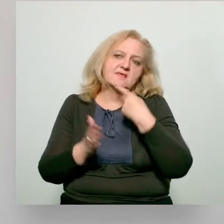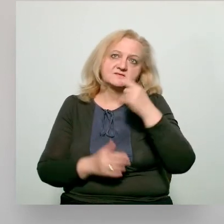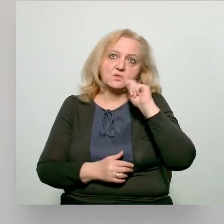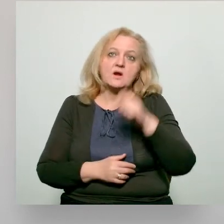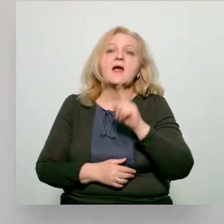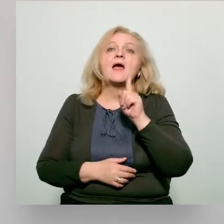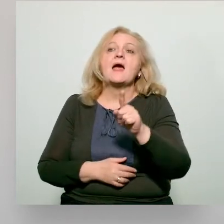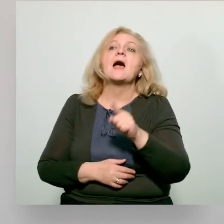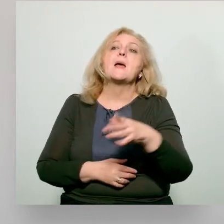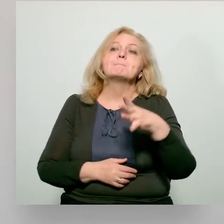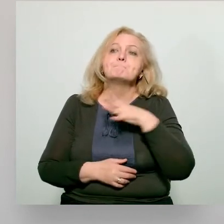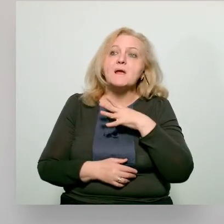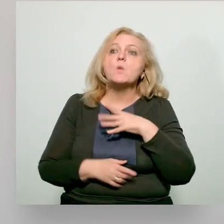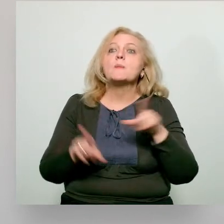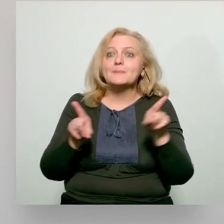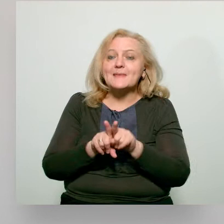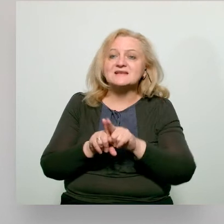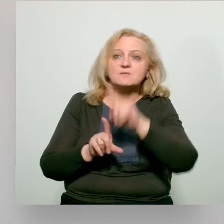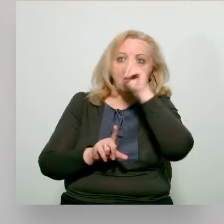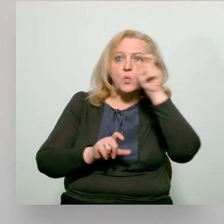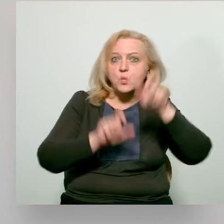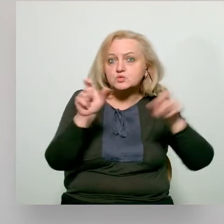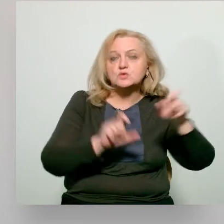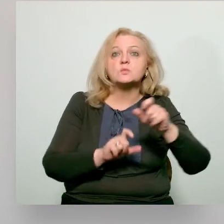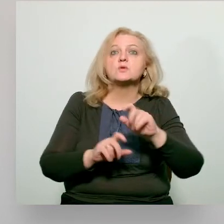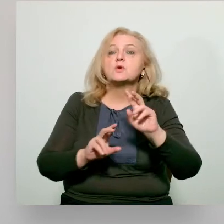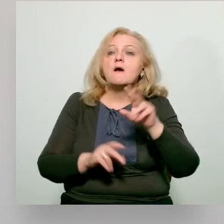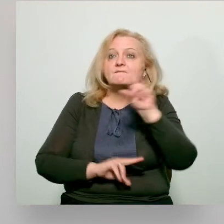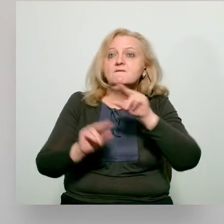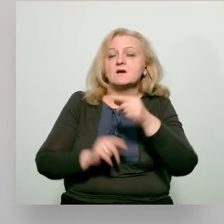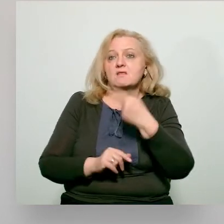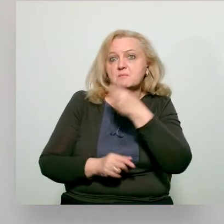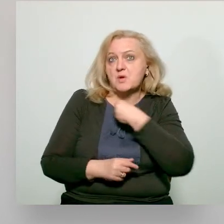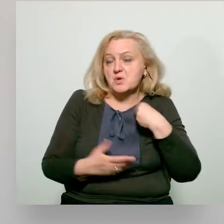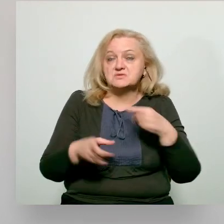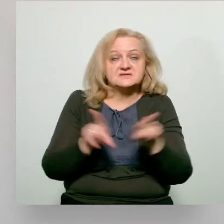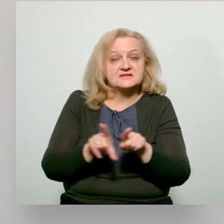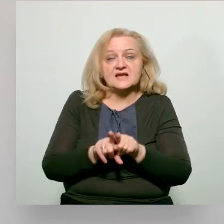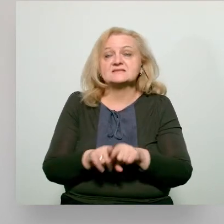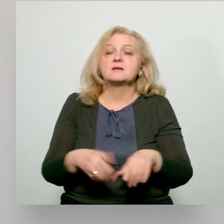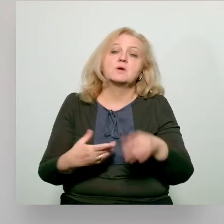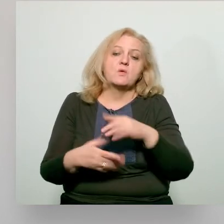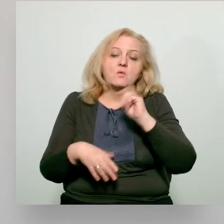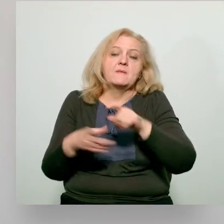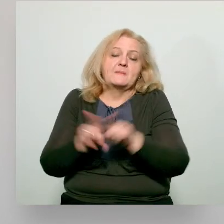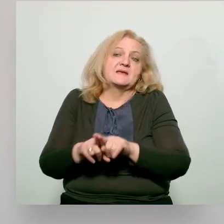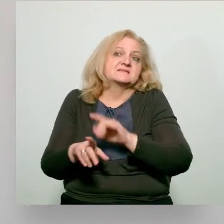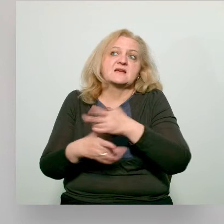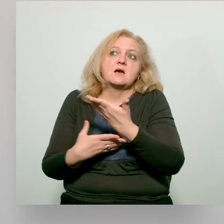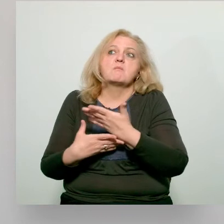istotną komponent polski. Nie tylko zresztą w Kijowie, w całej Ukrainie Naddnieprzańskiej, w Kumaniu na